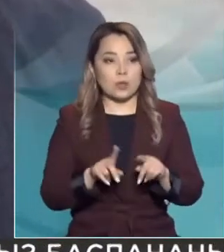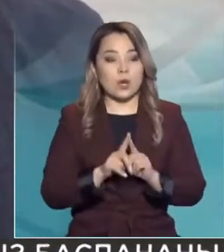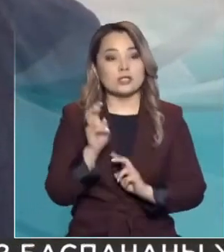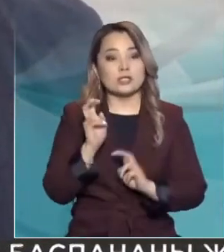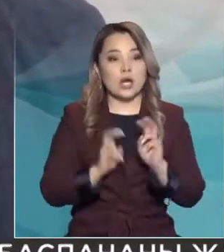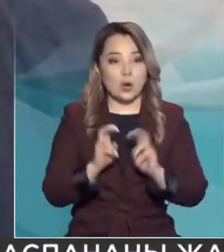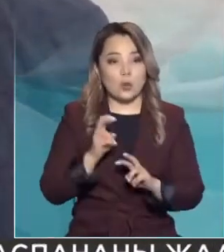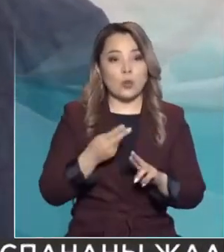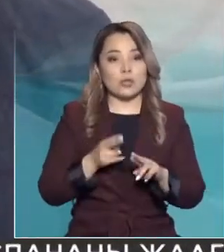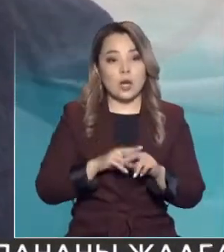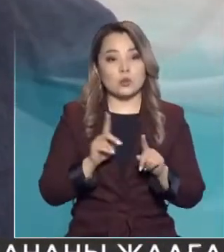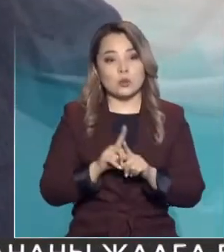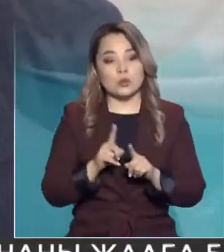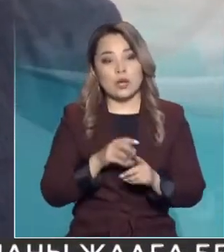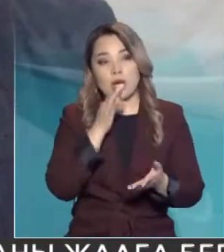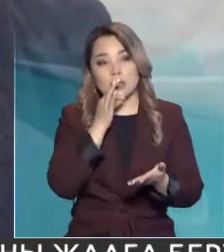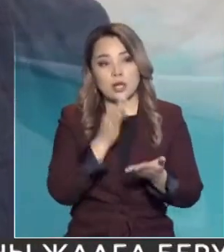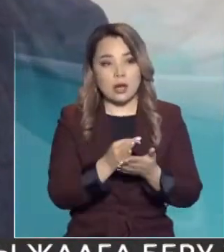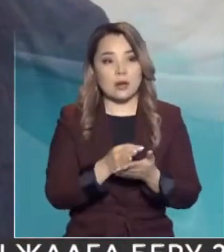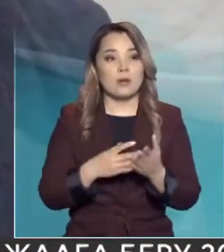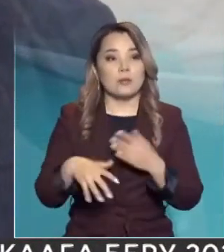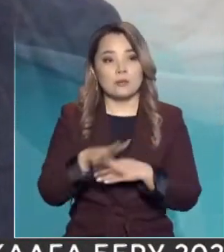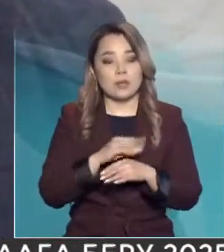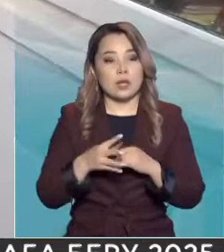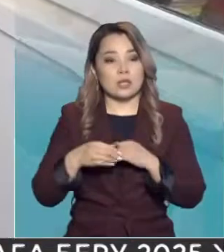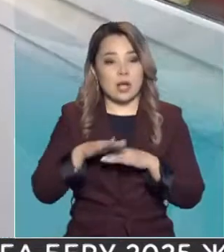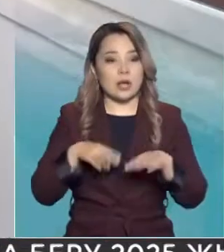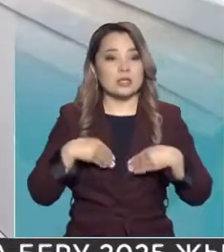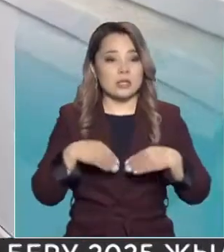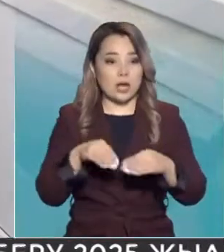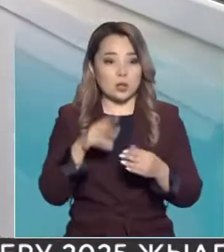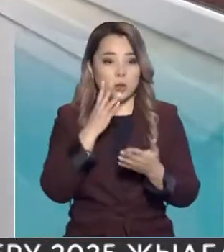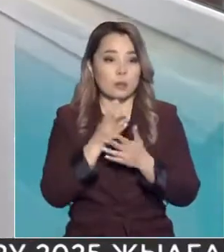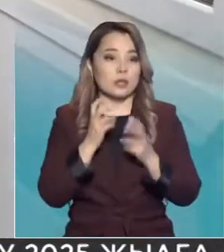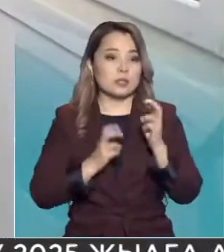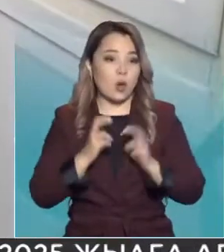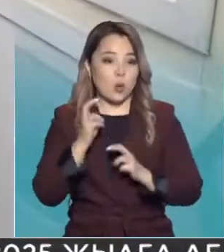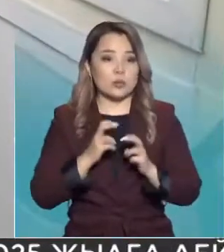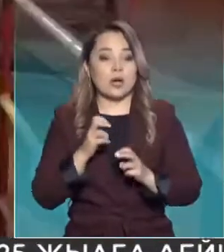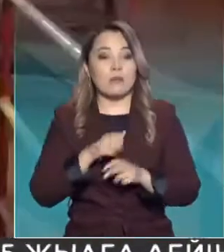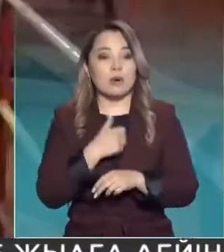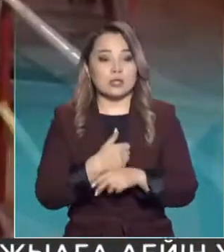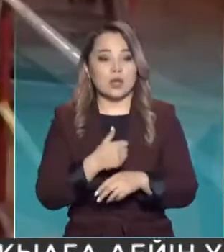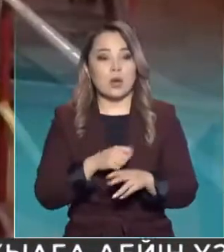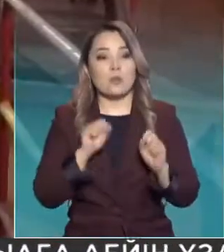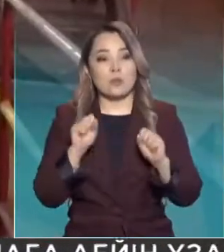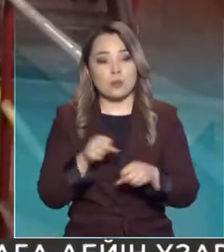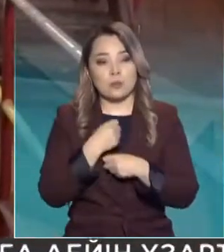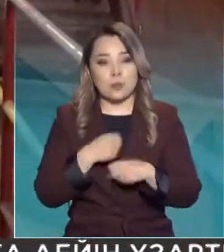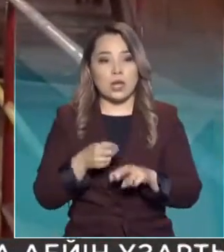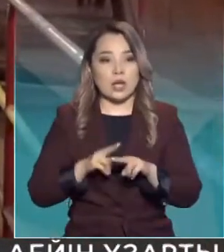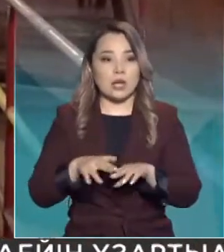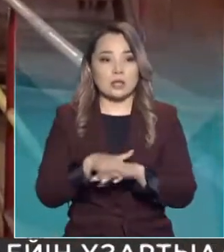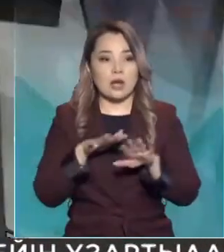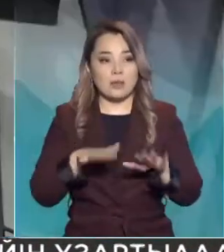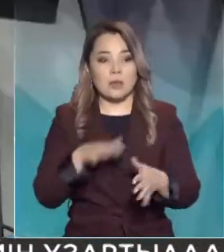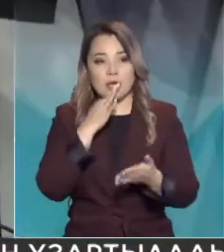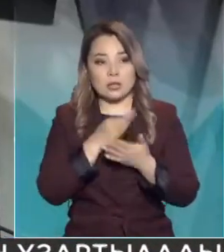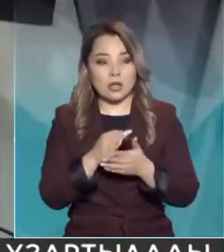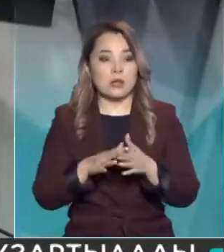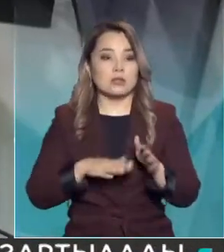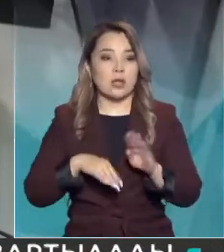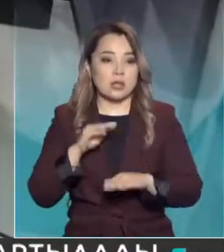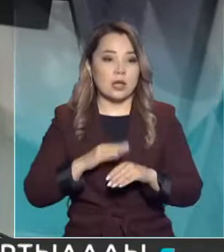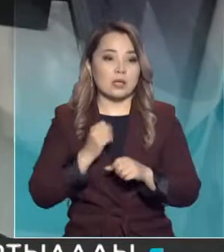зауыт қылшаға толмаса маған елдің бәрі еді. Зауыт басшылары да бағаны өсіруге мүмкіндік жоқ екенін айтады. Қажетті құрал-сайман